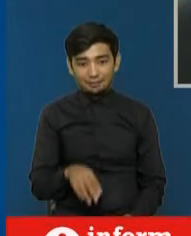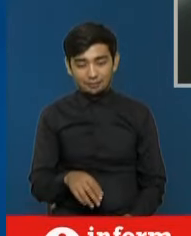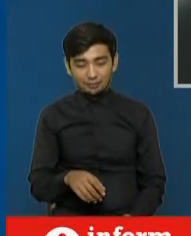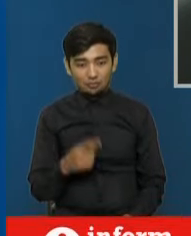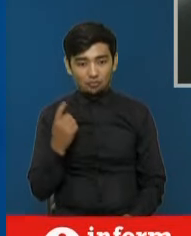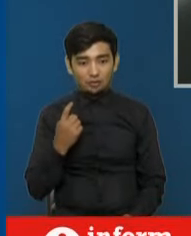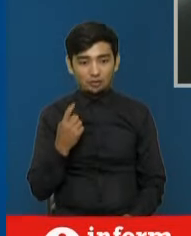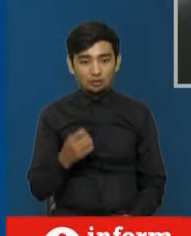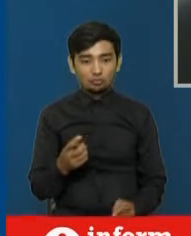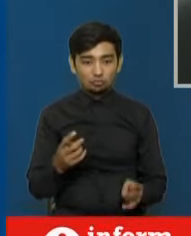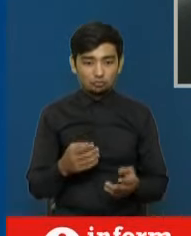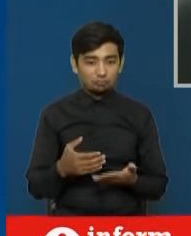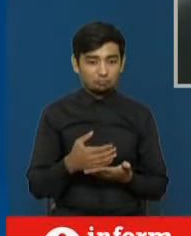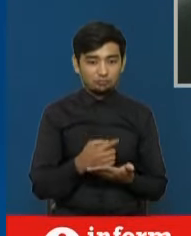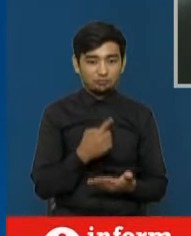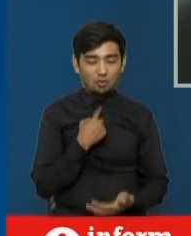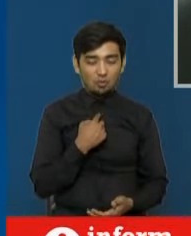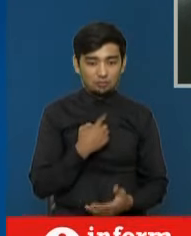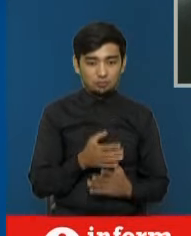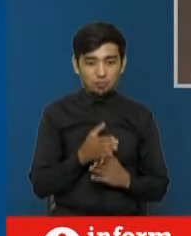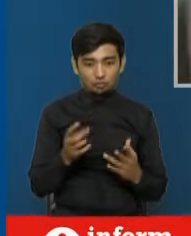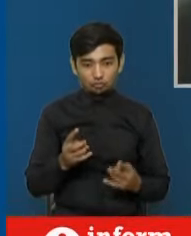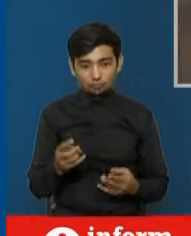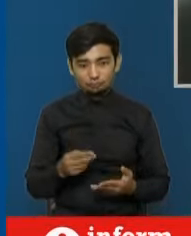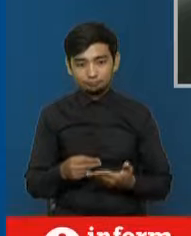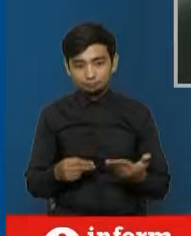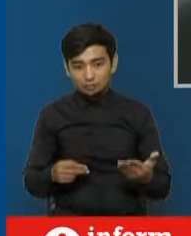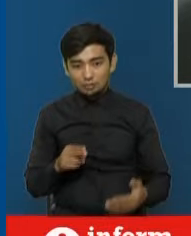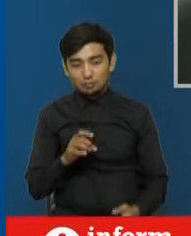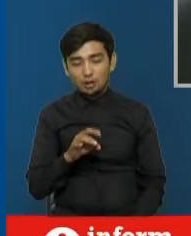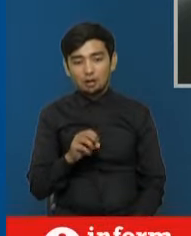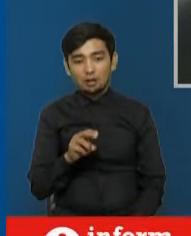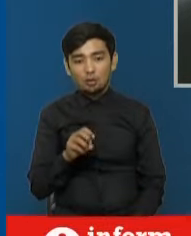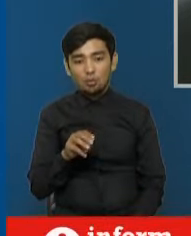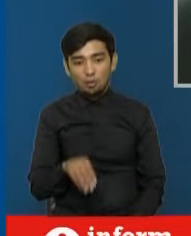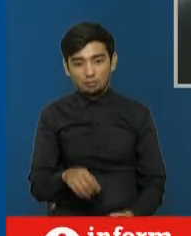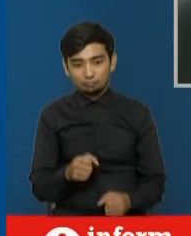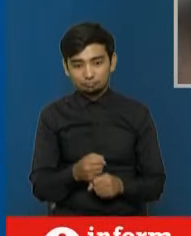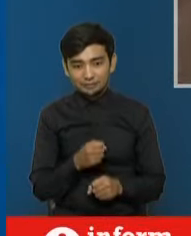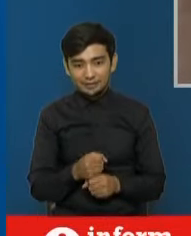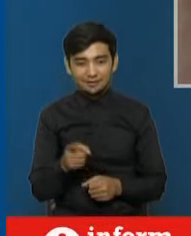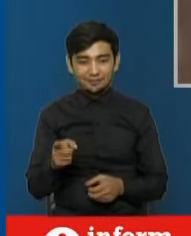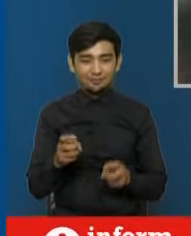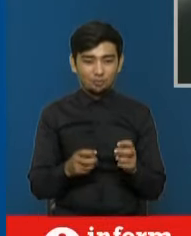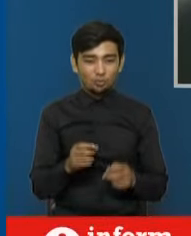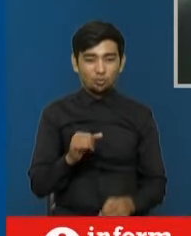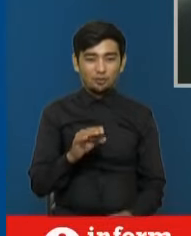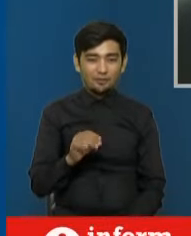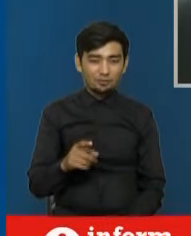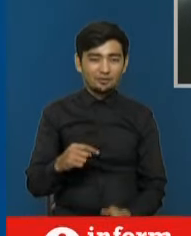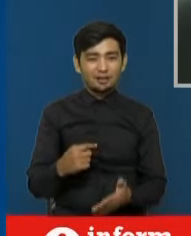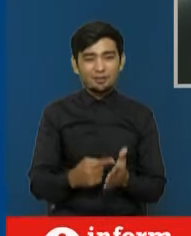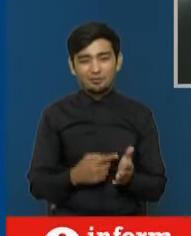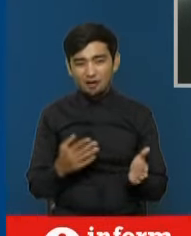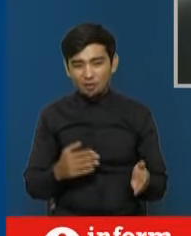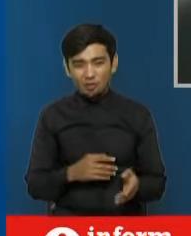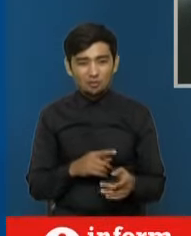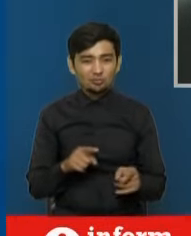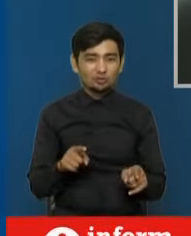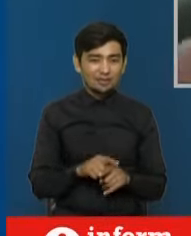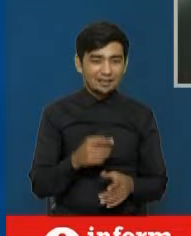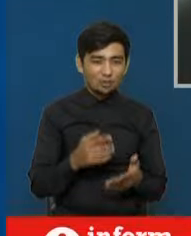количество голосов, составить протокол, сделать уведомление той организации, и не важно, что они там требуют, вплоть до того, что